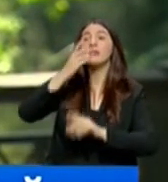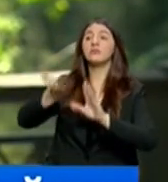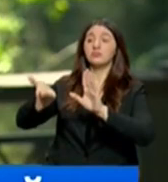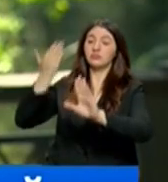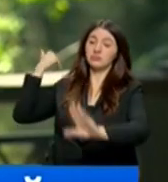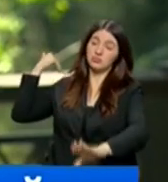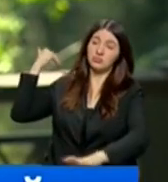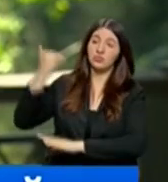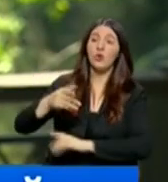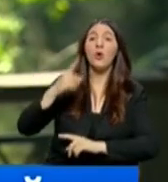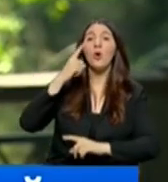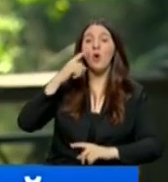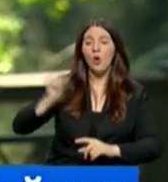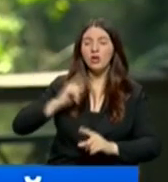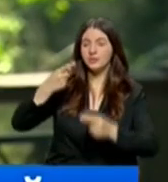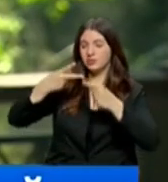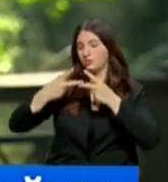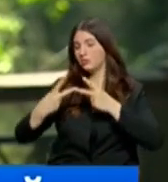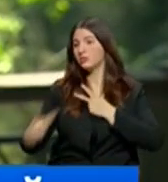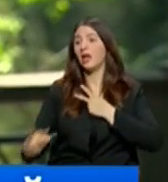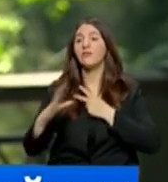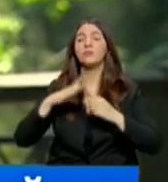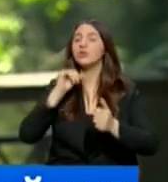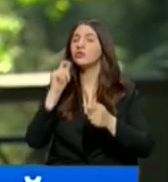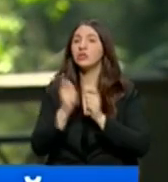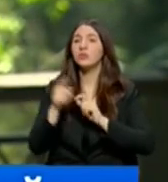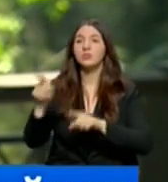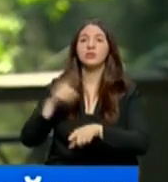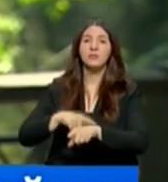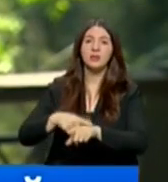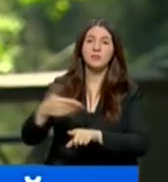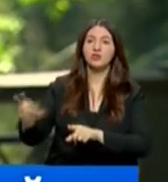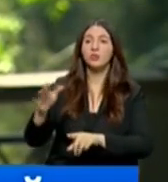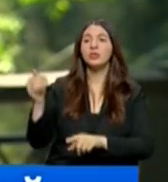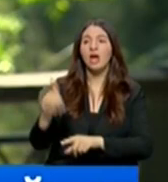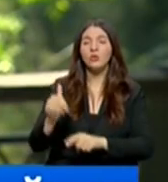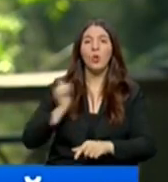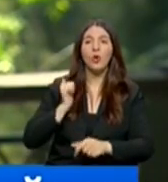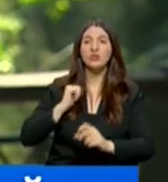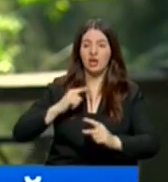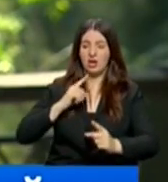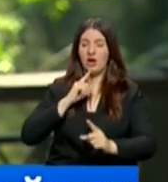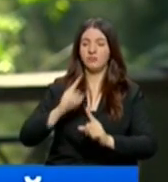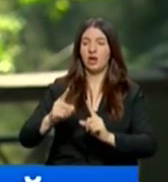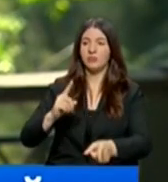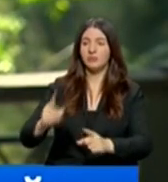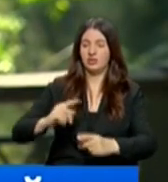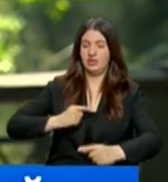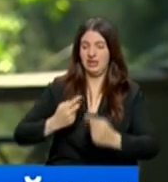orduda bir hiyerarşi vardır ve bu hiç değişmedi. Evet. Bunlar zamanda hariç. Geldiler, ordudaki hiyerarşiyi